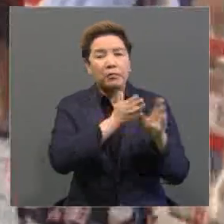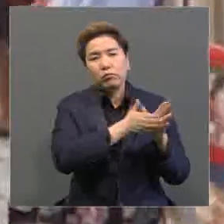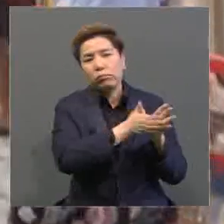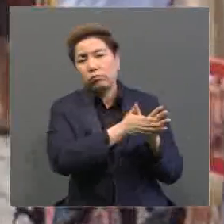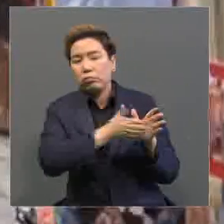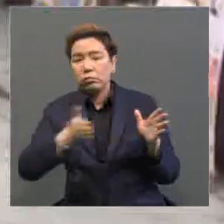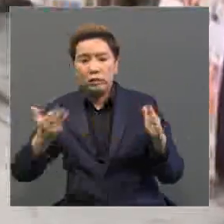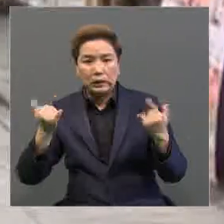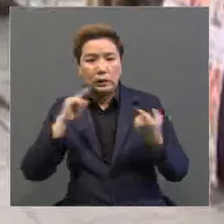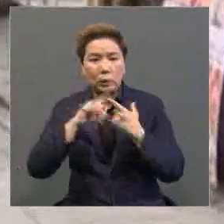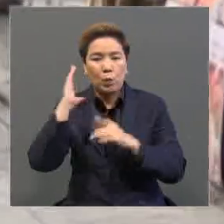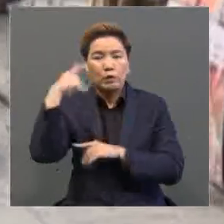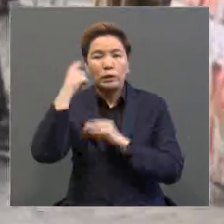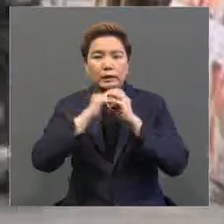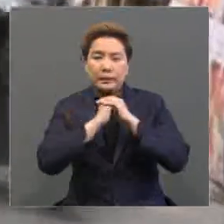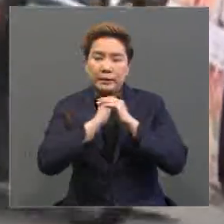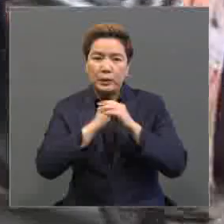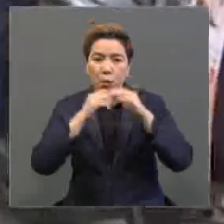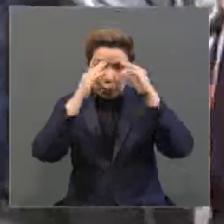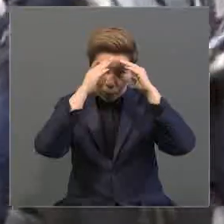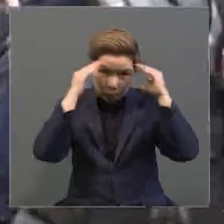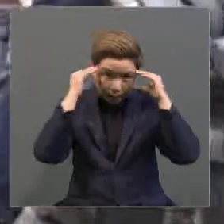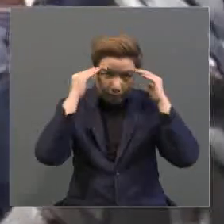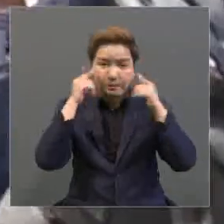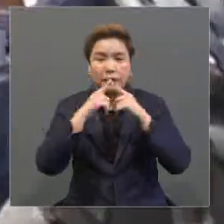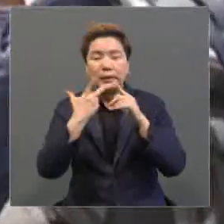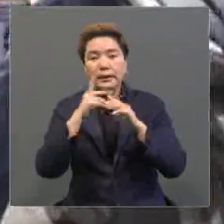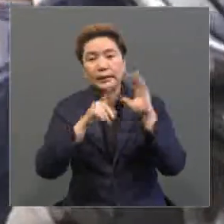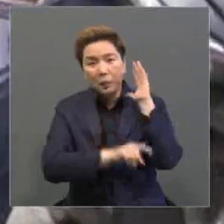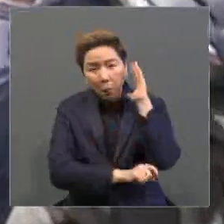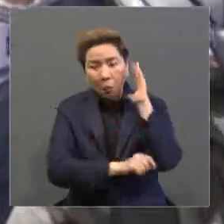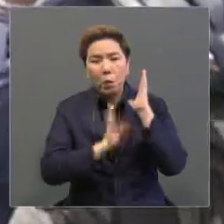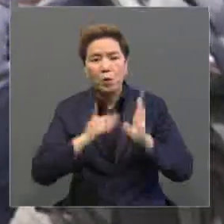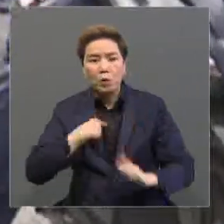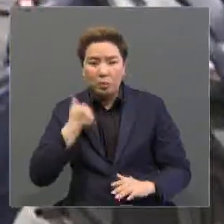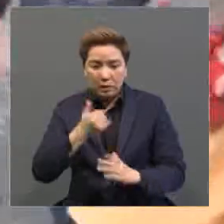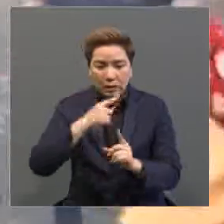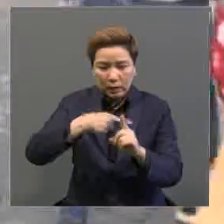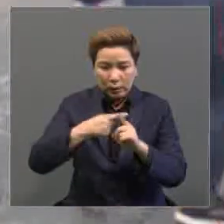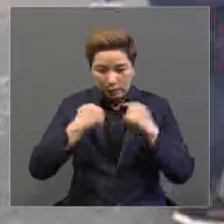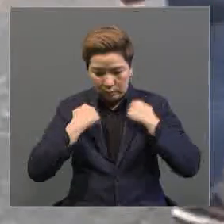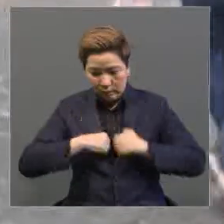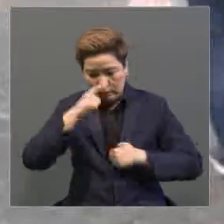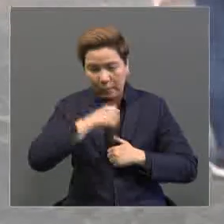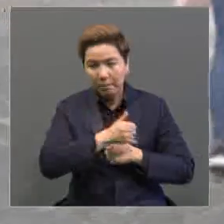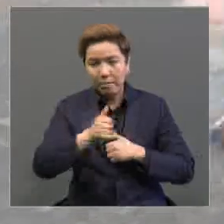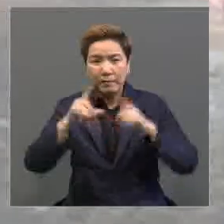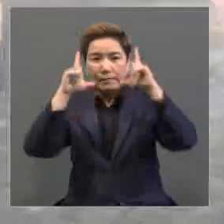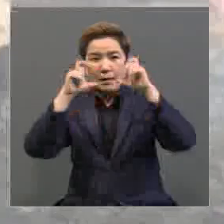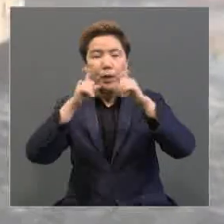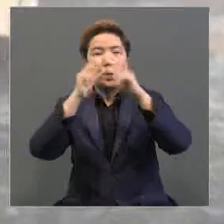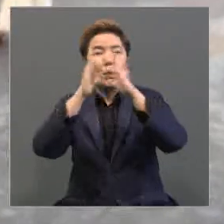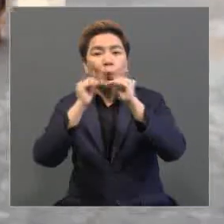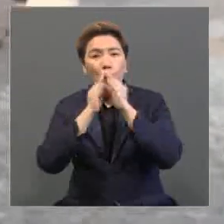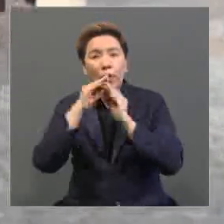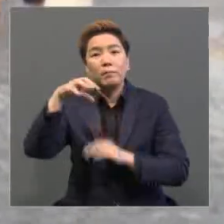นะครับโดยเฉพาะนักท่องเที่ยวชาวจีนเวียดนามสิงคโปร์ส่วนใหญ่จะนิยมมาเช่าชุดไทยเพื่อจะไปถ่ายรูปกับวัด